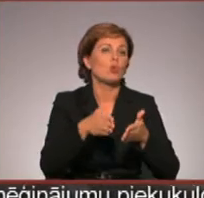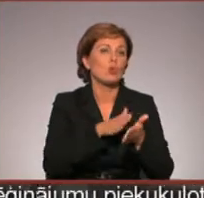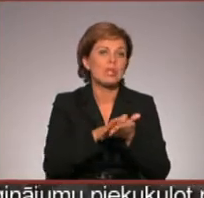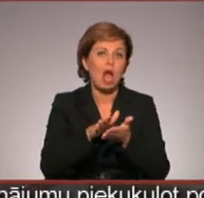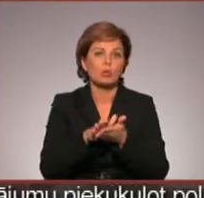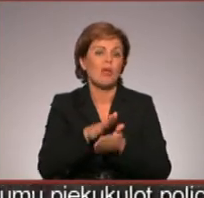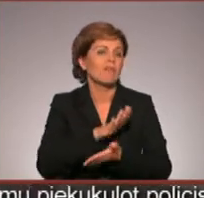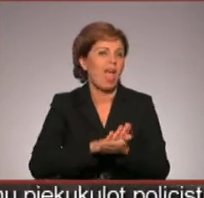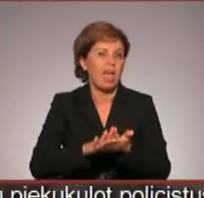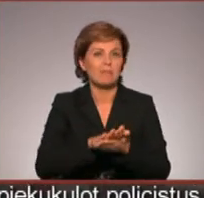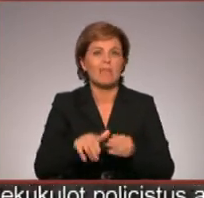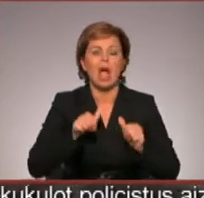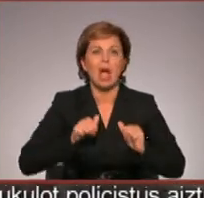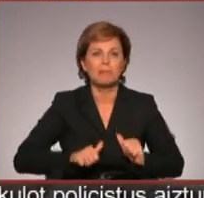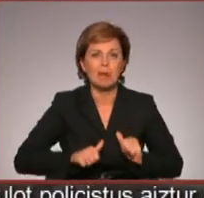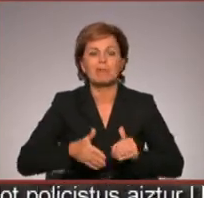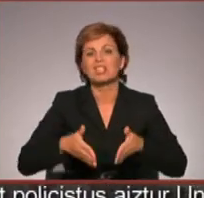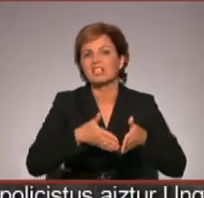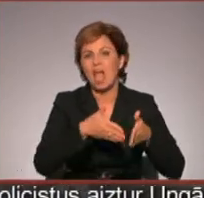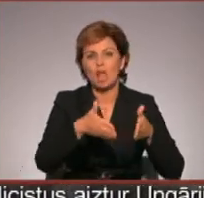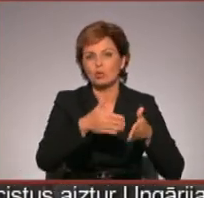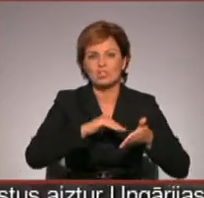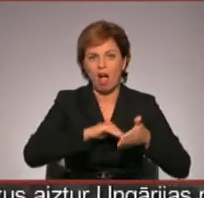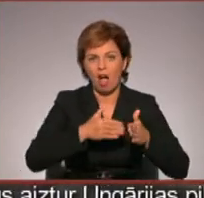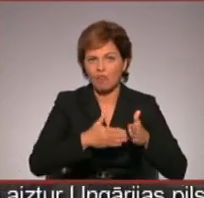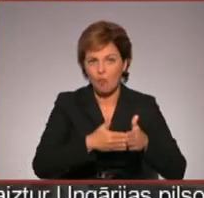bija apmierināta ar šī seguma stāvokli.